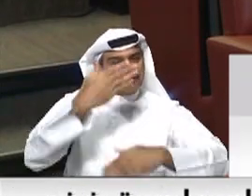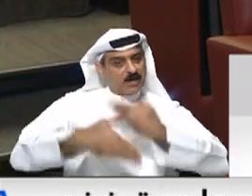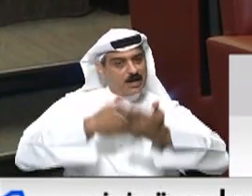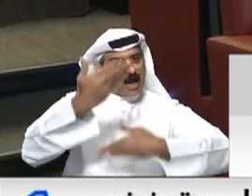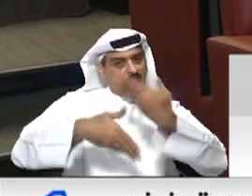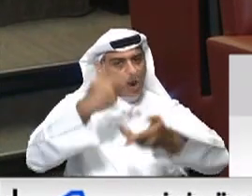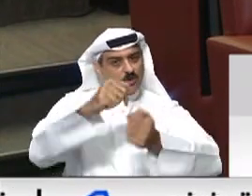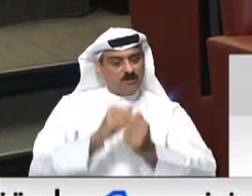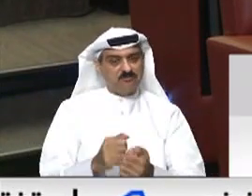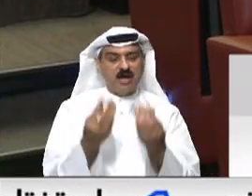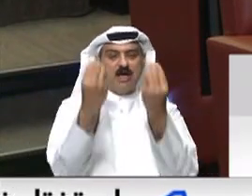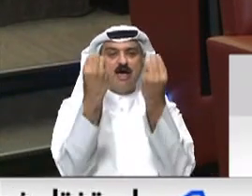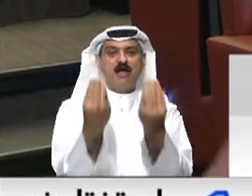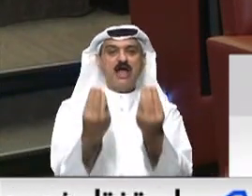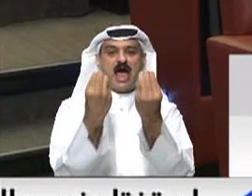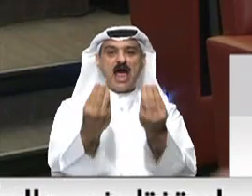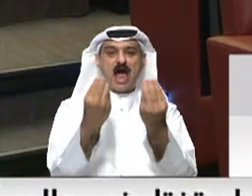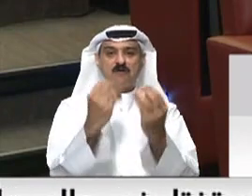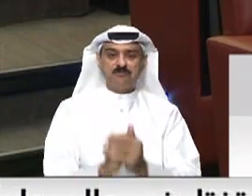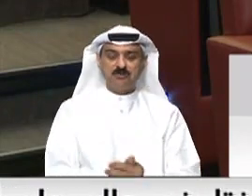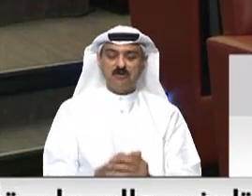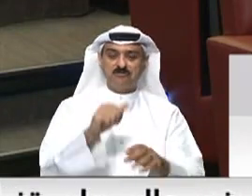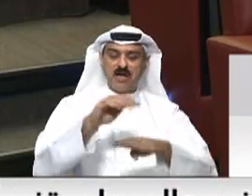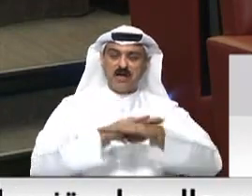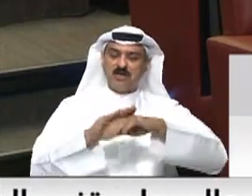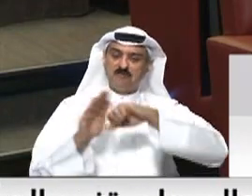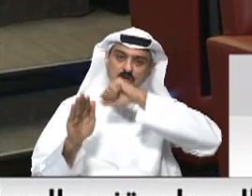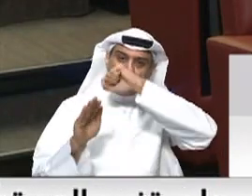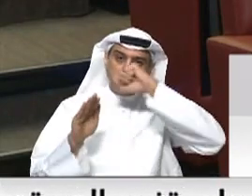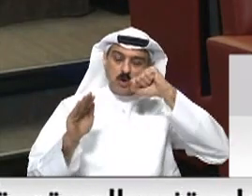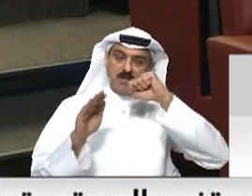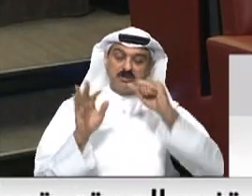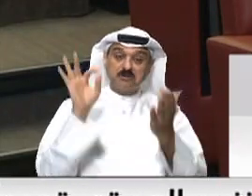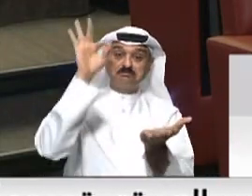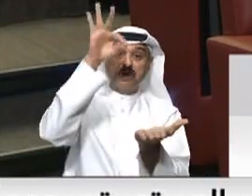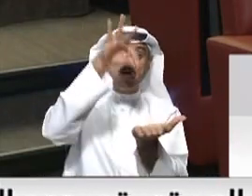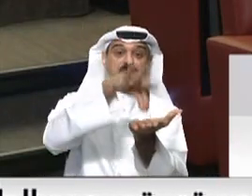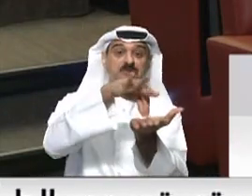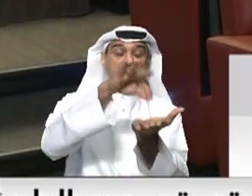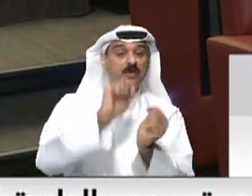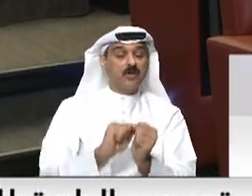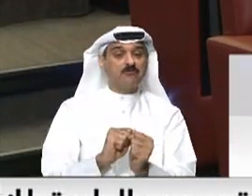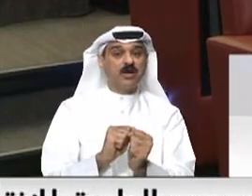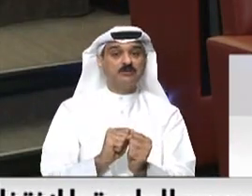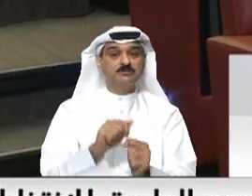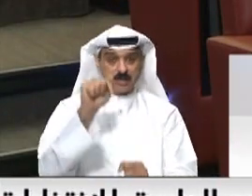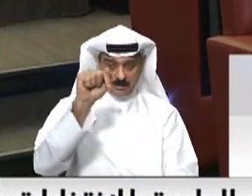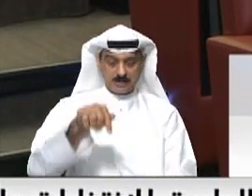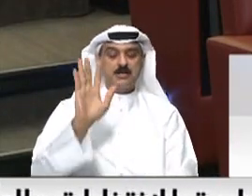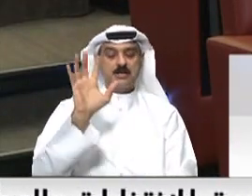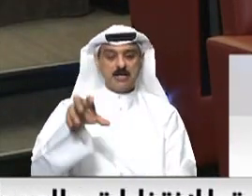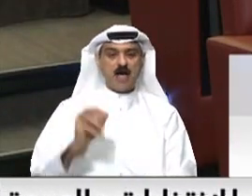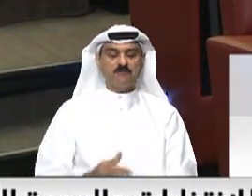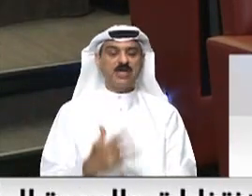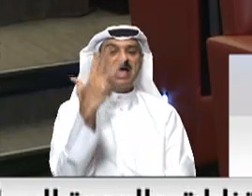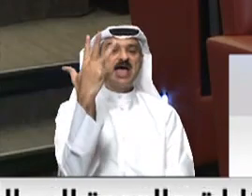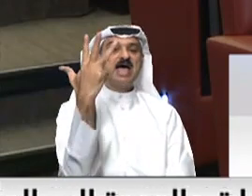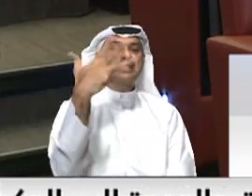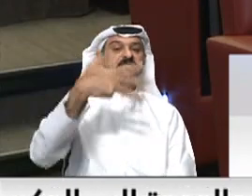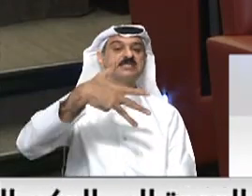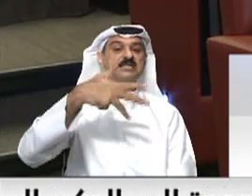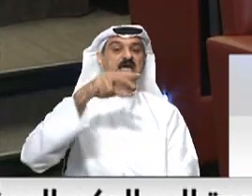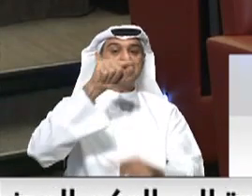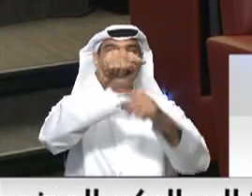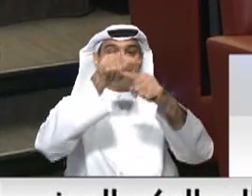يسهم في تقليل العوامل التي تؤدي إلى الوصول لآفة المخدرات. ما في شك أن 90% ممن بدأ في